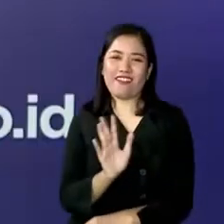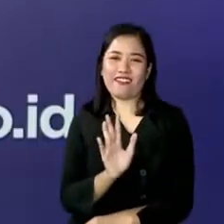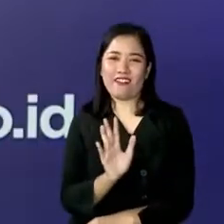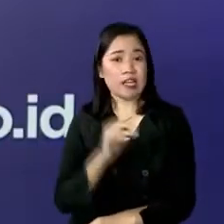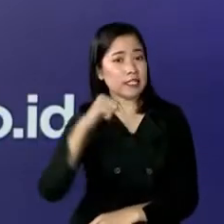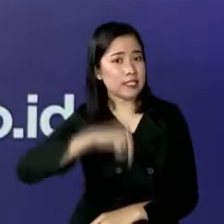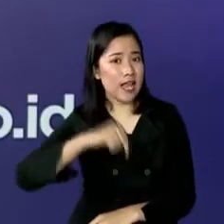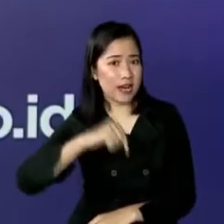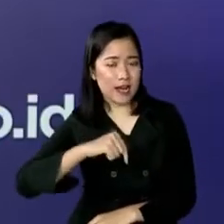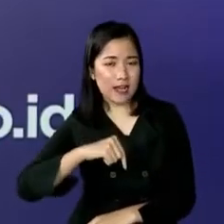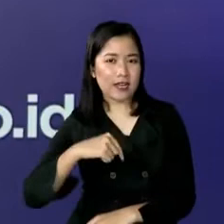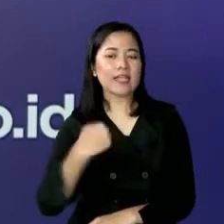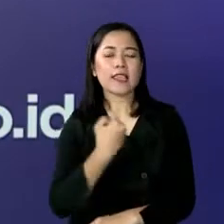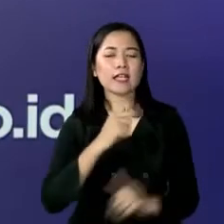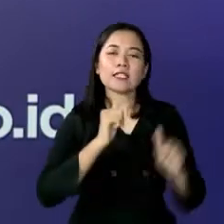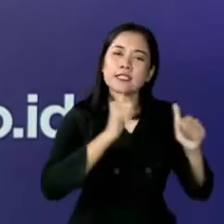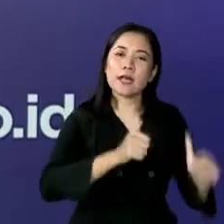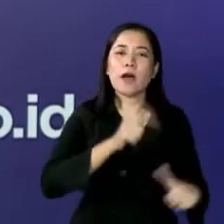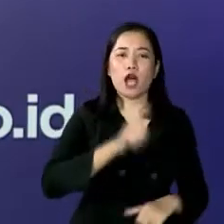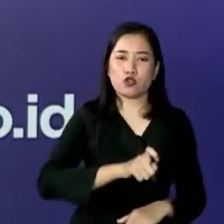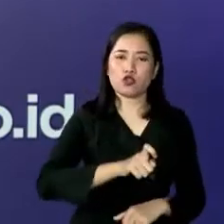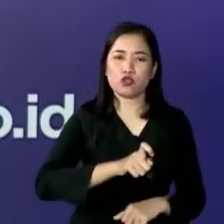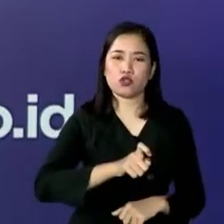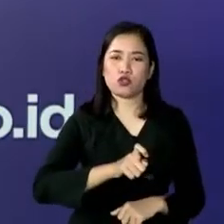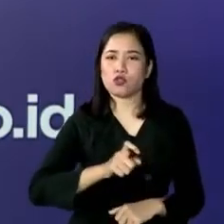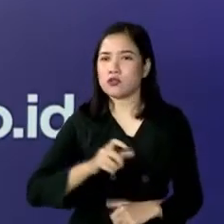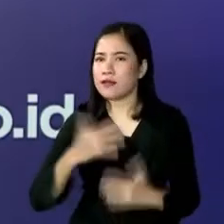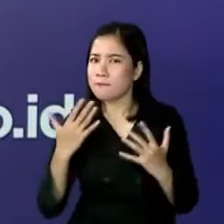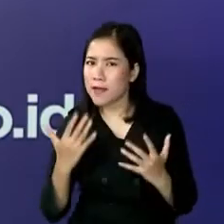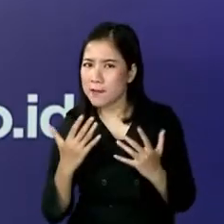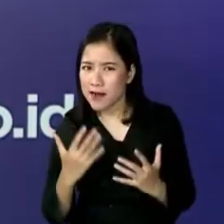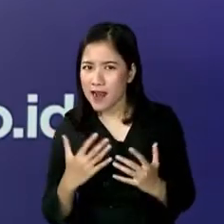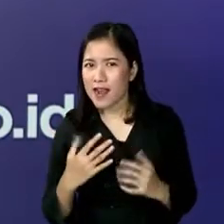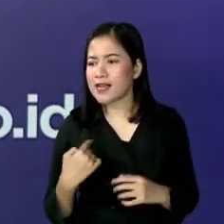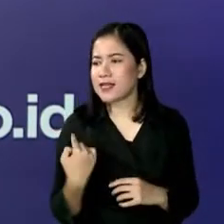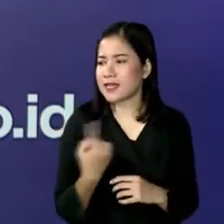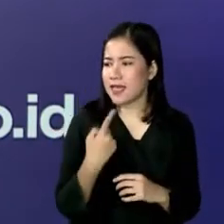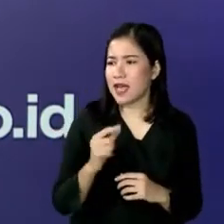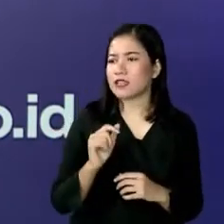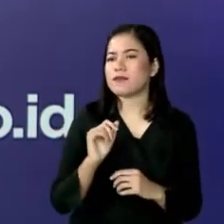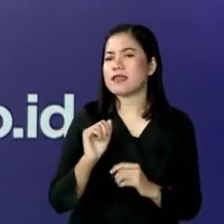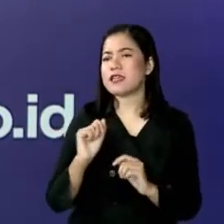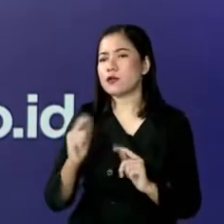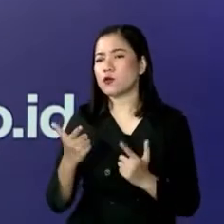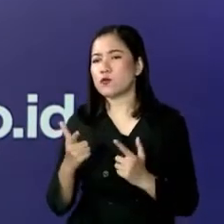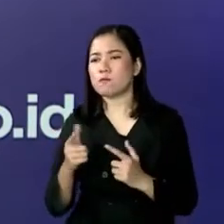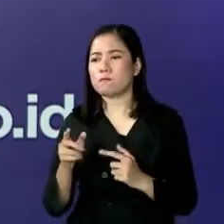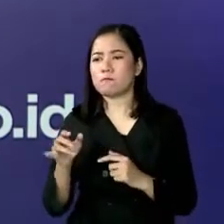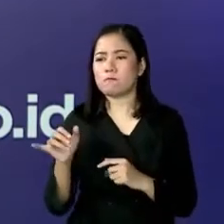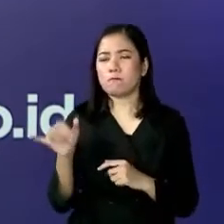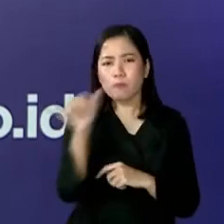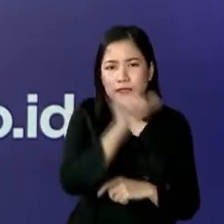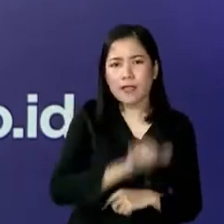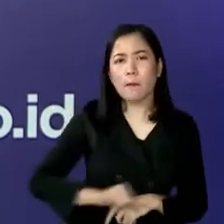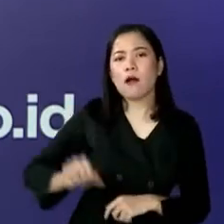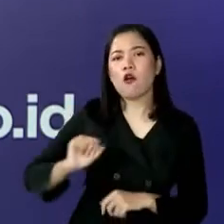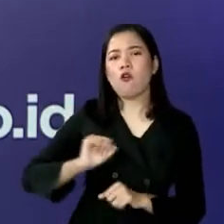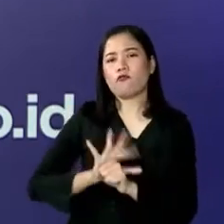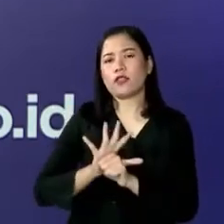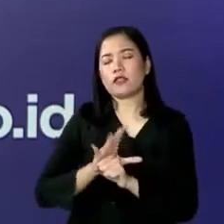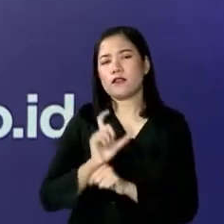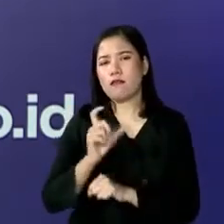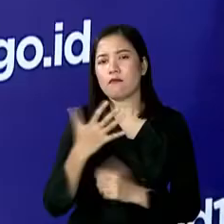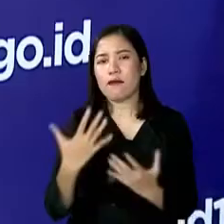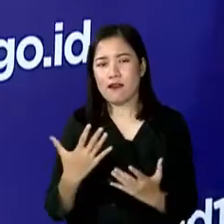justru sekarang kita harus siap Bagaimana sih caranya kita hidup berdampingan dengan kofit itu sendiri